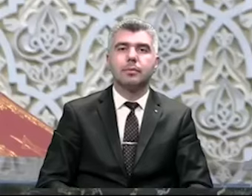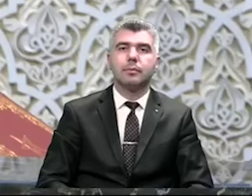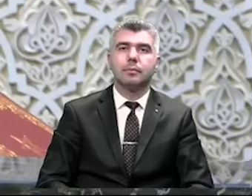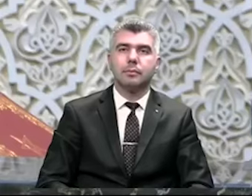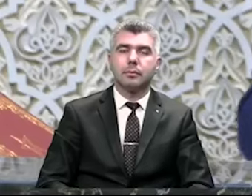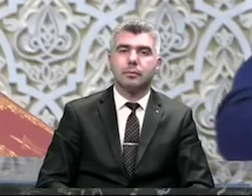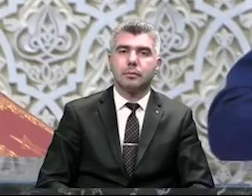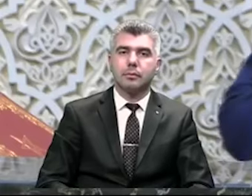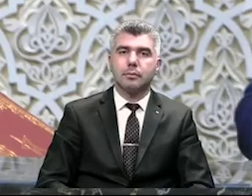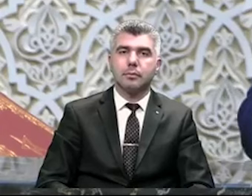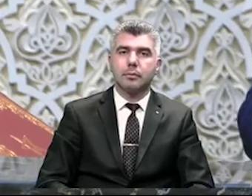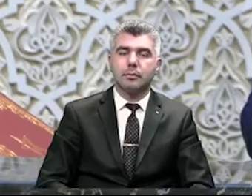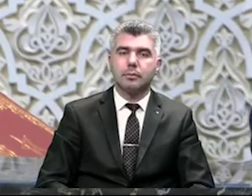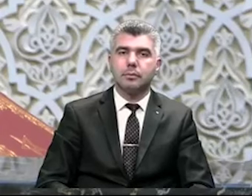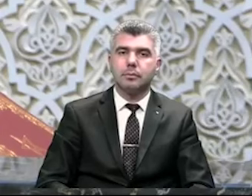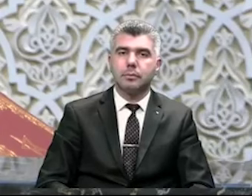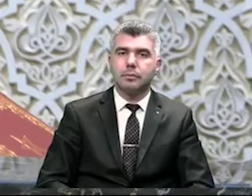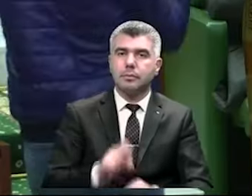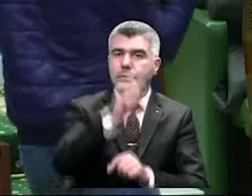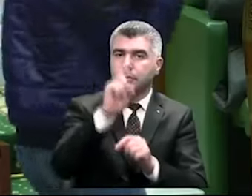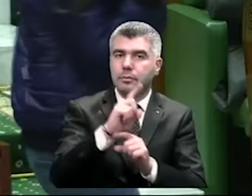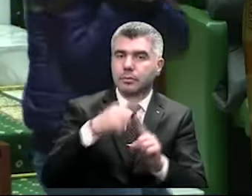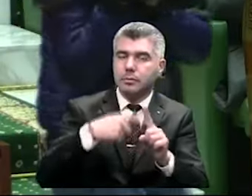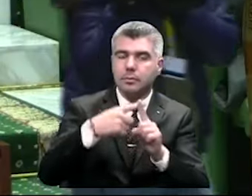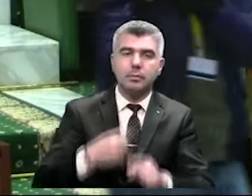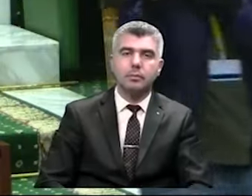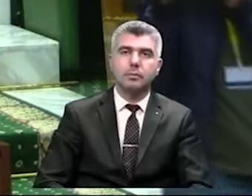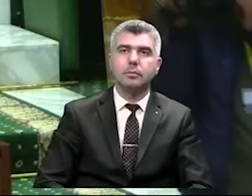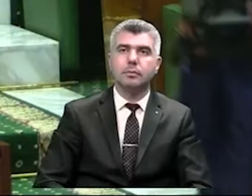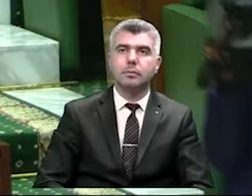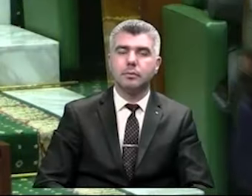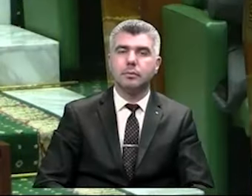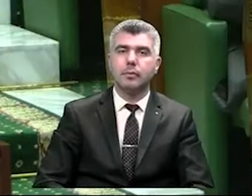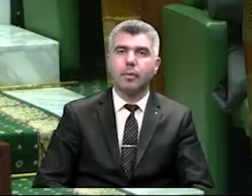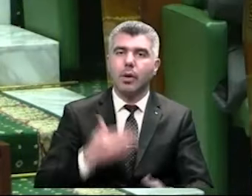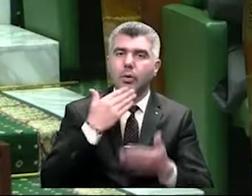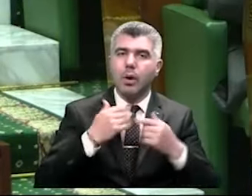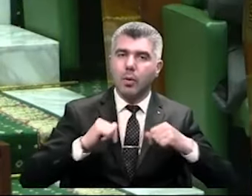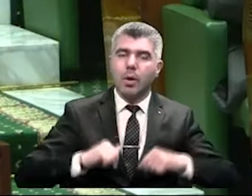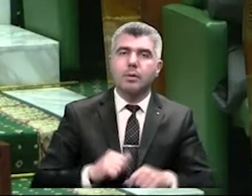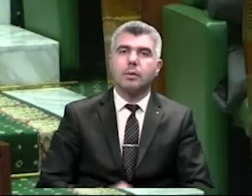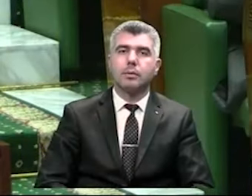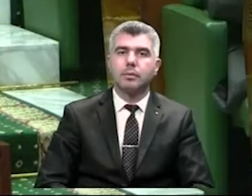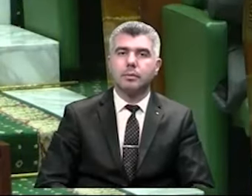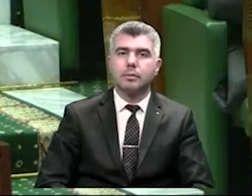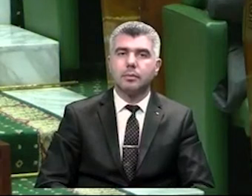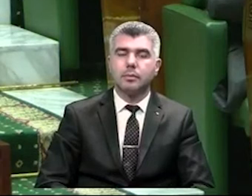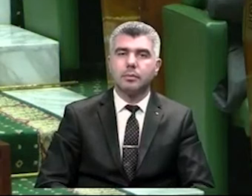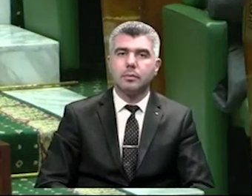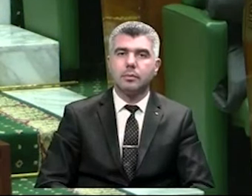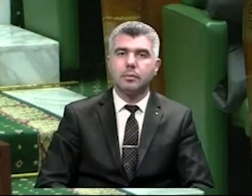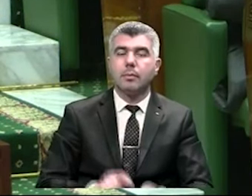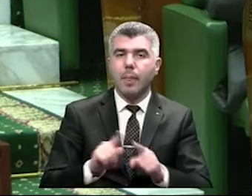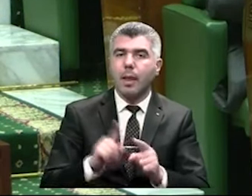شكرا الوزير المحترم تعقيب الفريق المحترم السيد الرئيس تفضلوا شكرا سيد الوزير في الحقيقه احنا